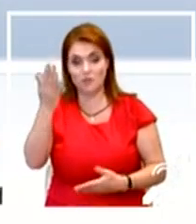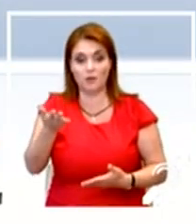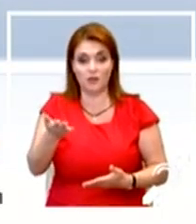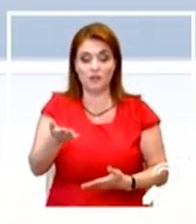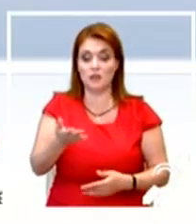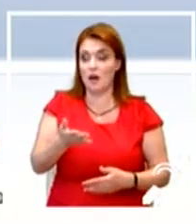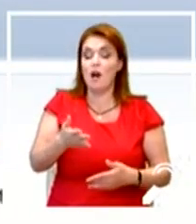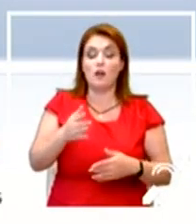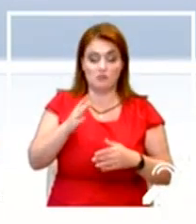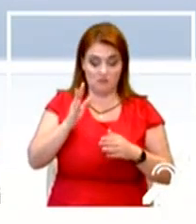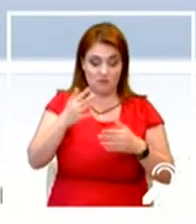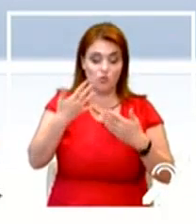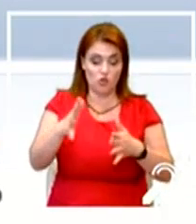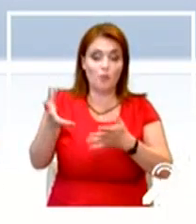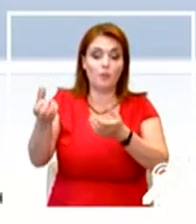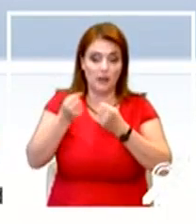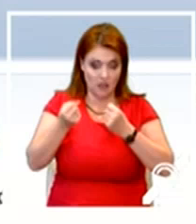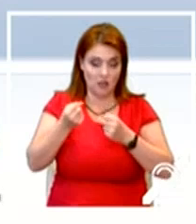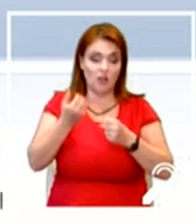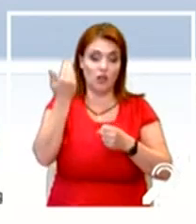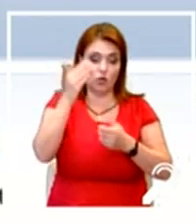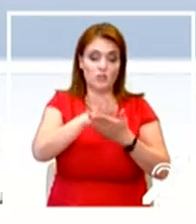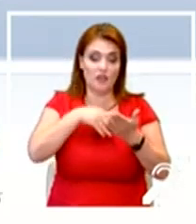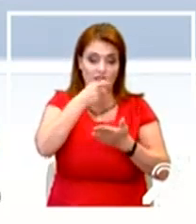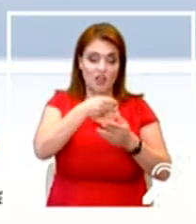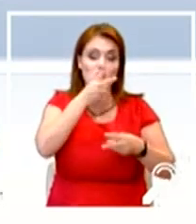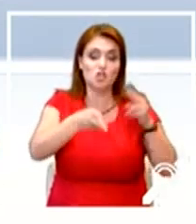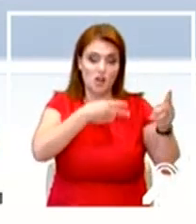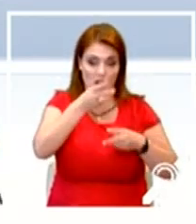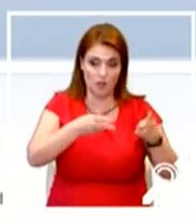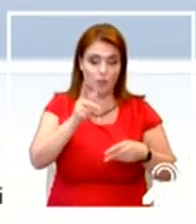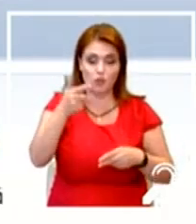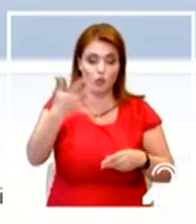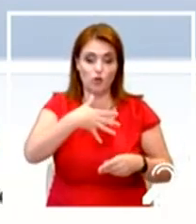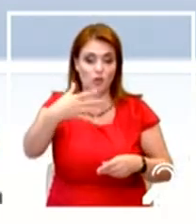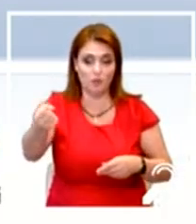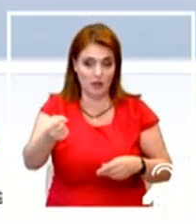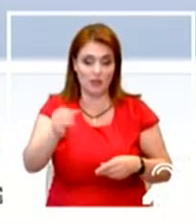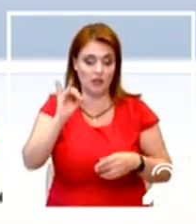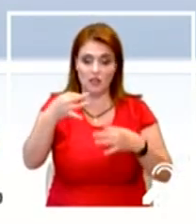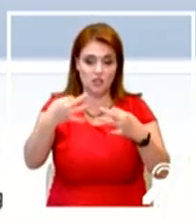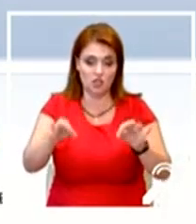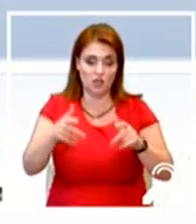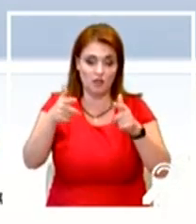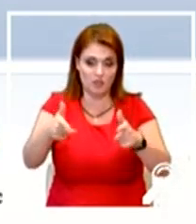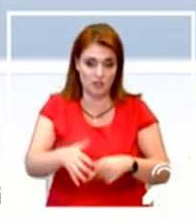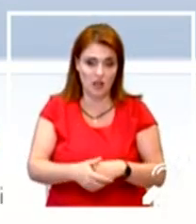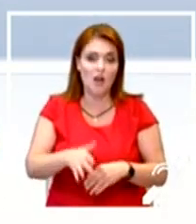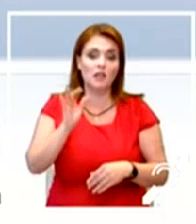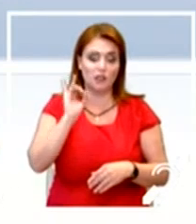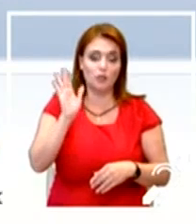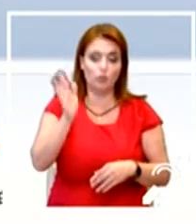decât cea declarată publică, aducând procesul de negocieri în impas. Măsurile întreprinse de autoritățile neconstituționale periclitează